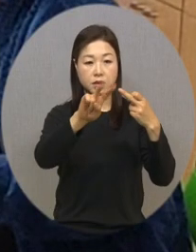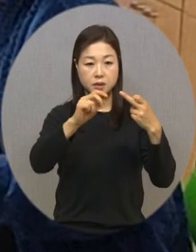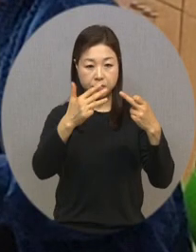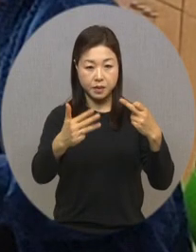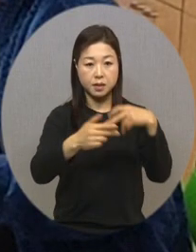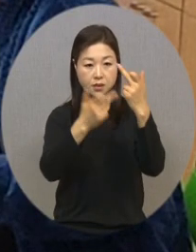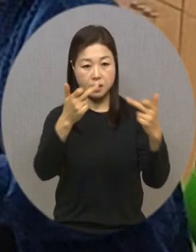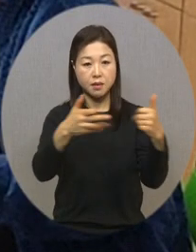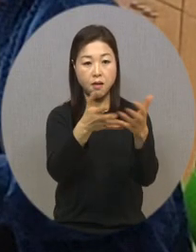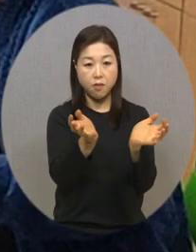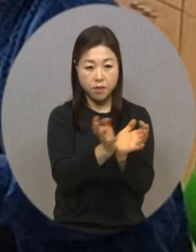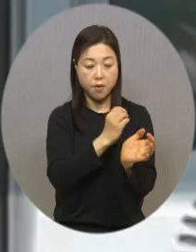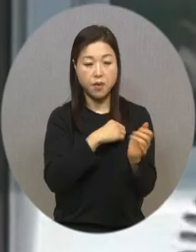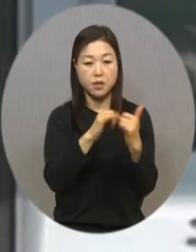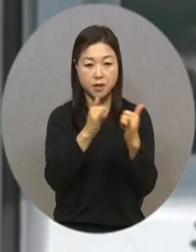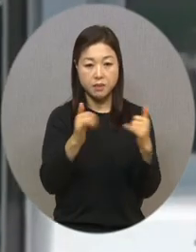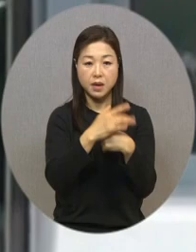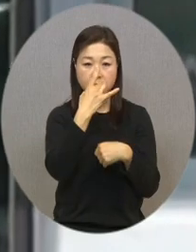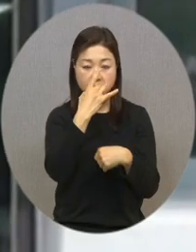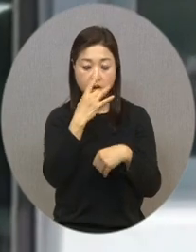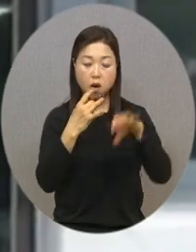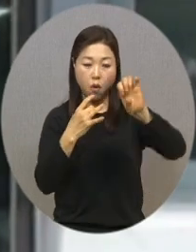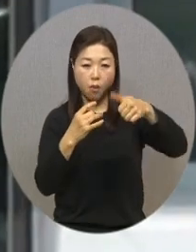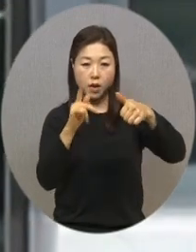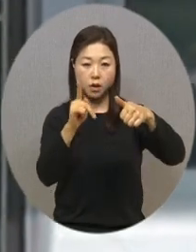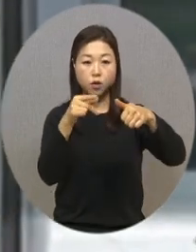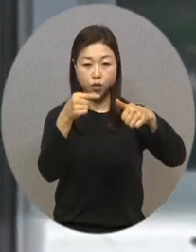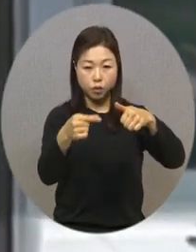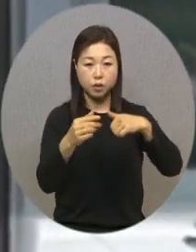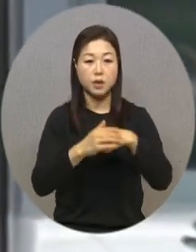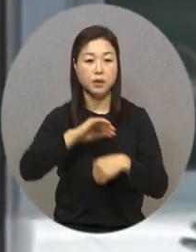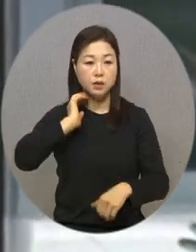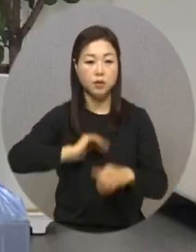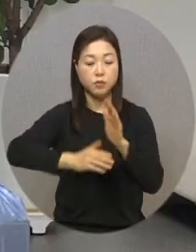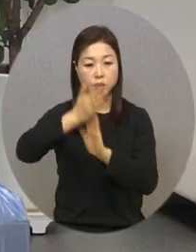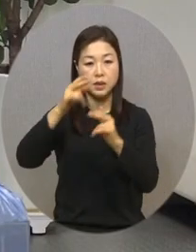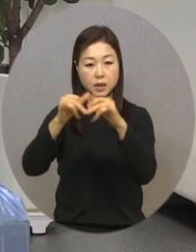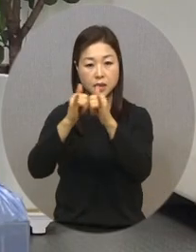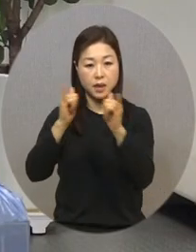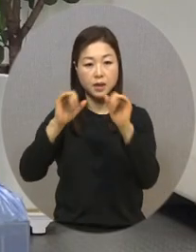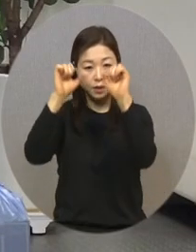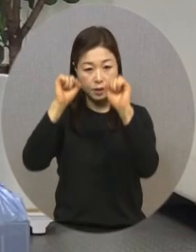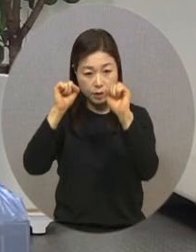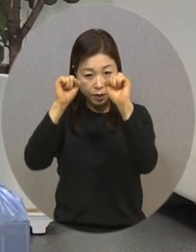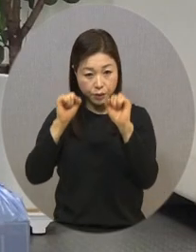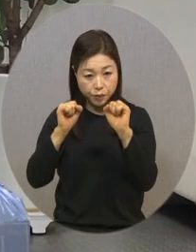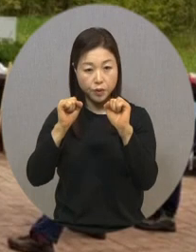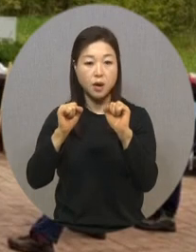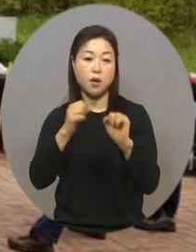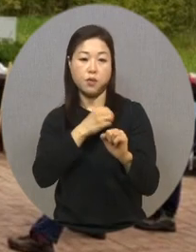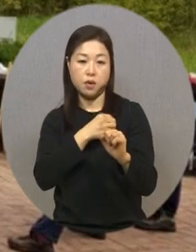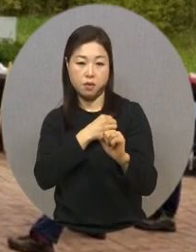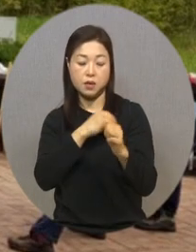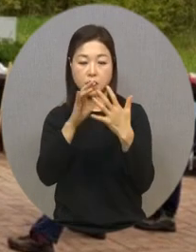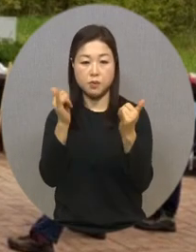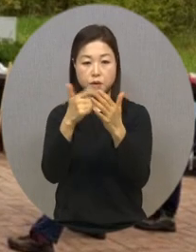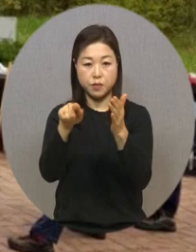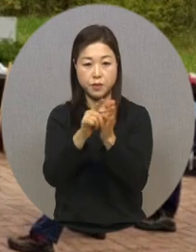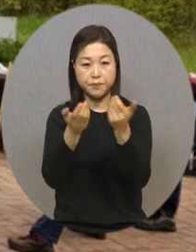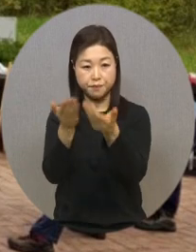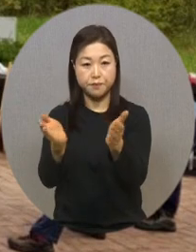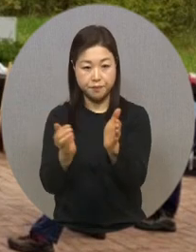회원들이 쌀 500kg을 의정부시 장애인체육회 회원들을 위해 후원했습니다. 2012년 발족된